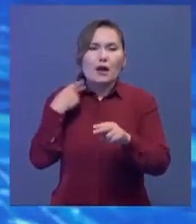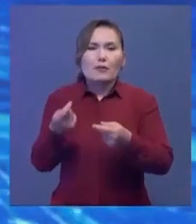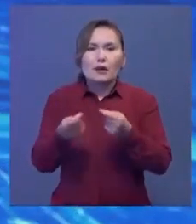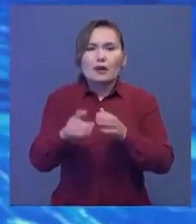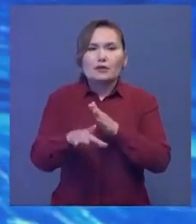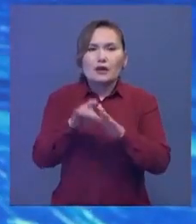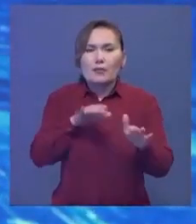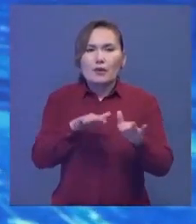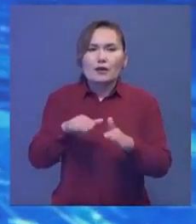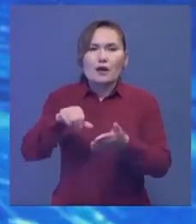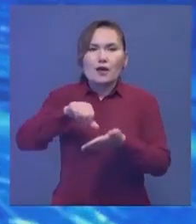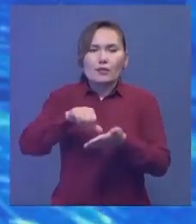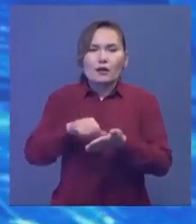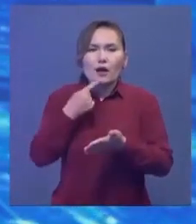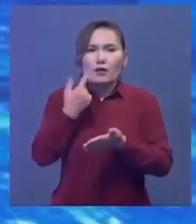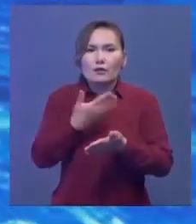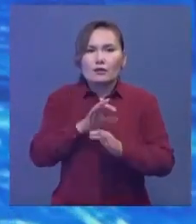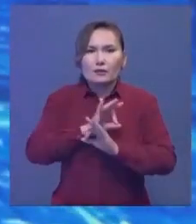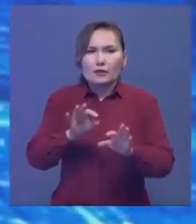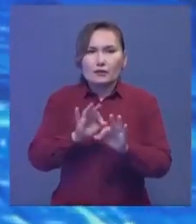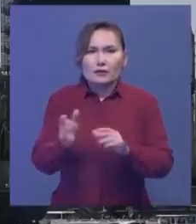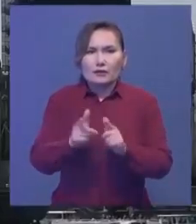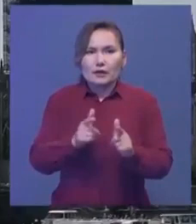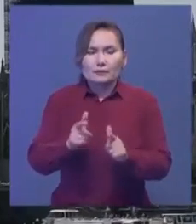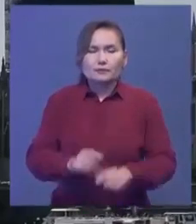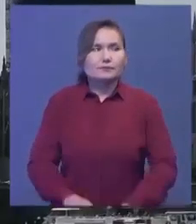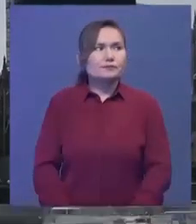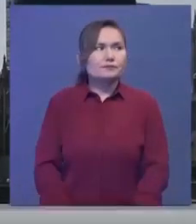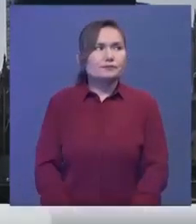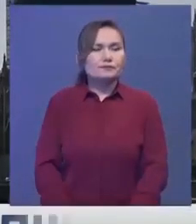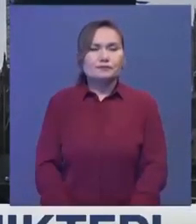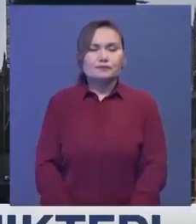әкімдерін сайлау процесі туралы баяндап бермек.